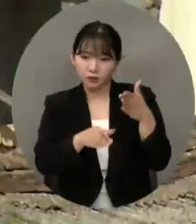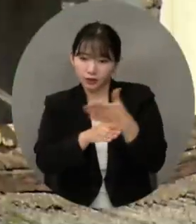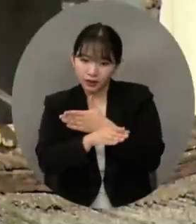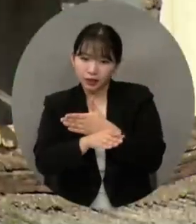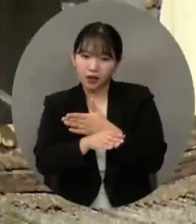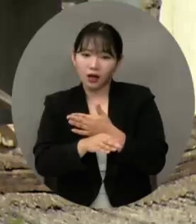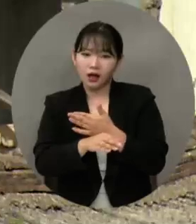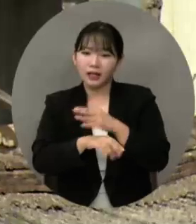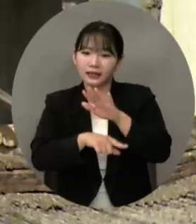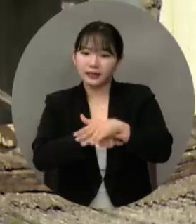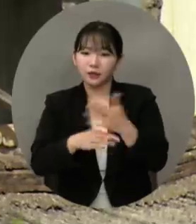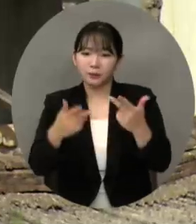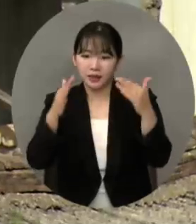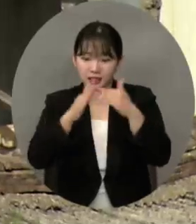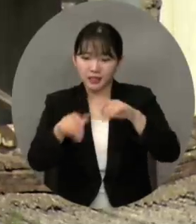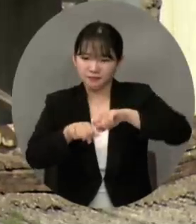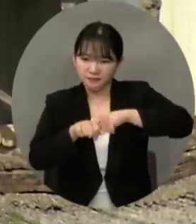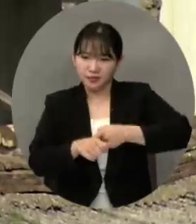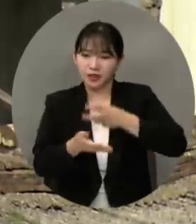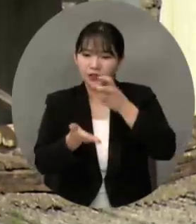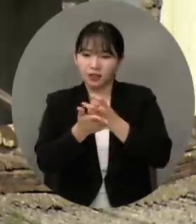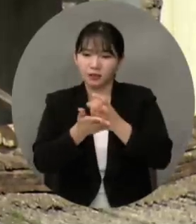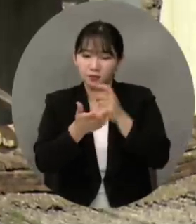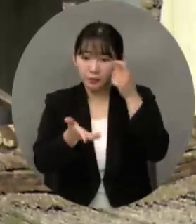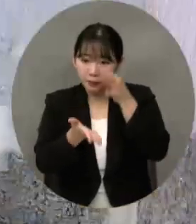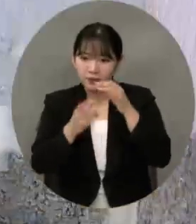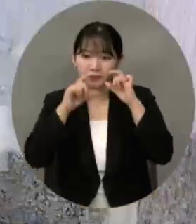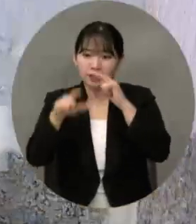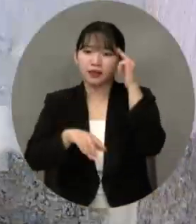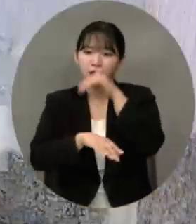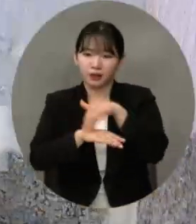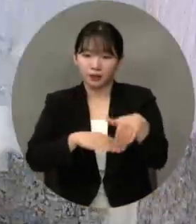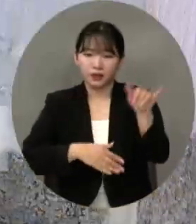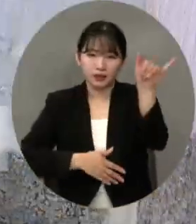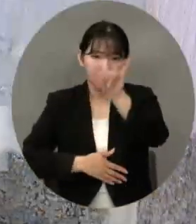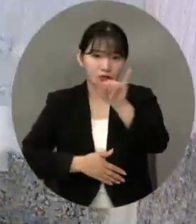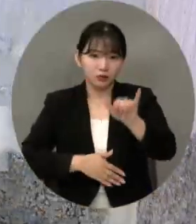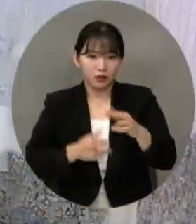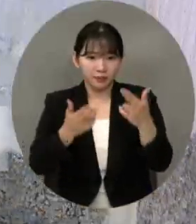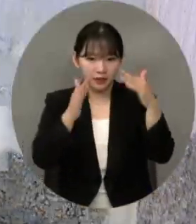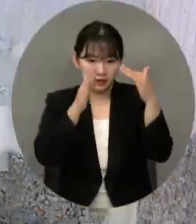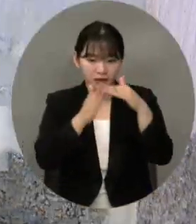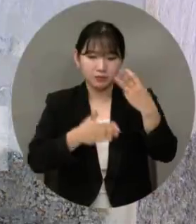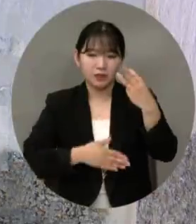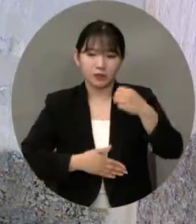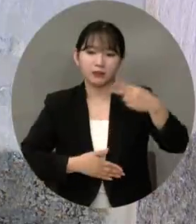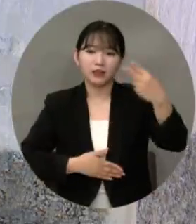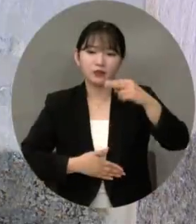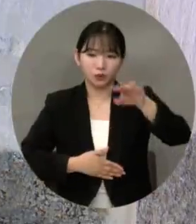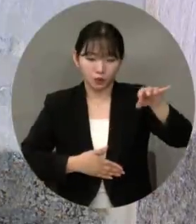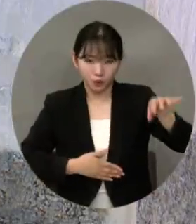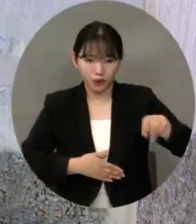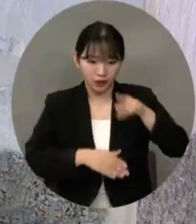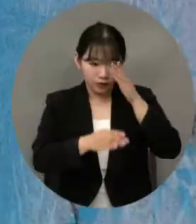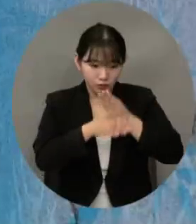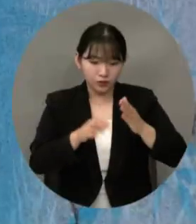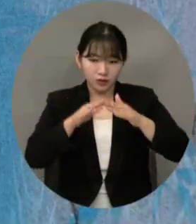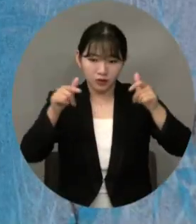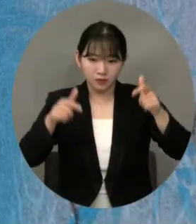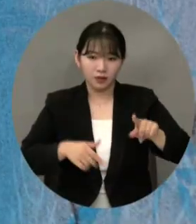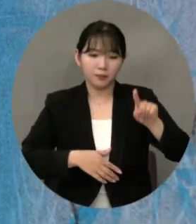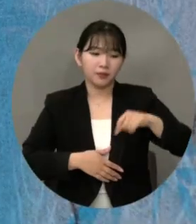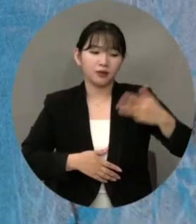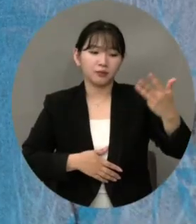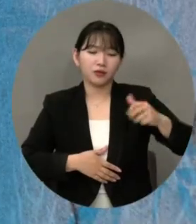강제 이행금을 부과한다는 방침입니다. 현재 전국의 빈집은 13만 2천 곳. 이 가운데 전남은